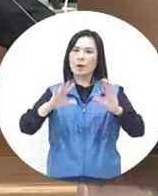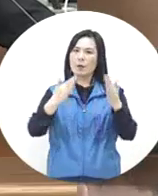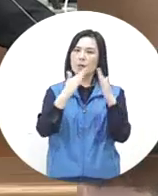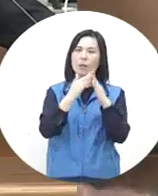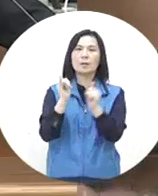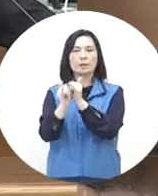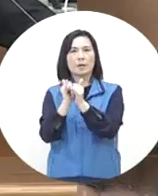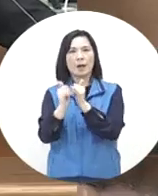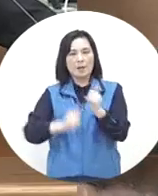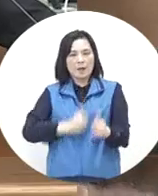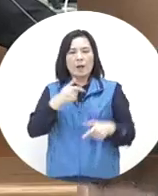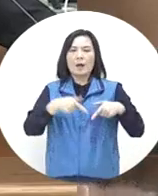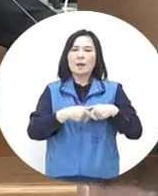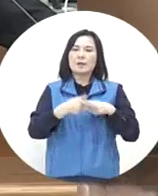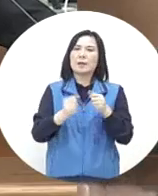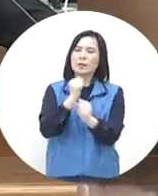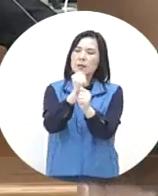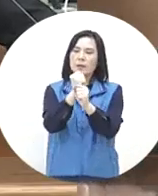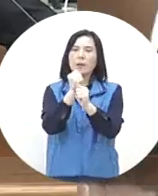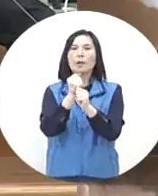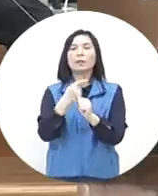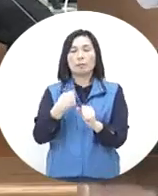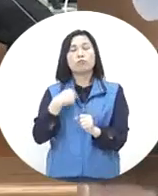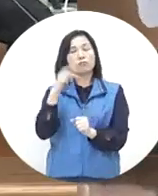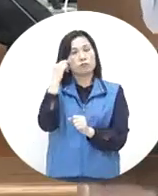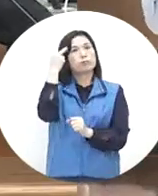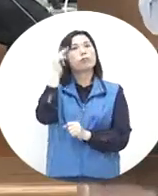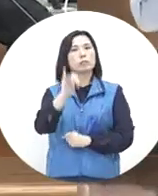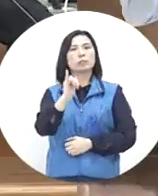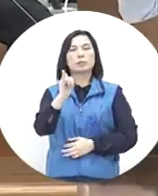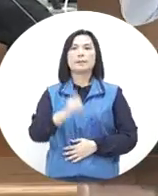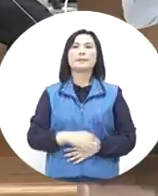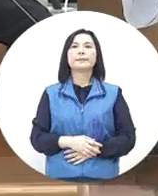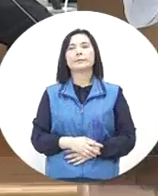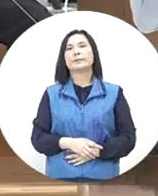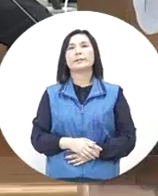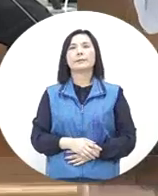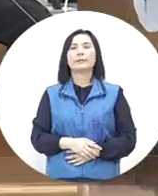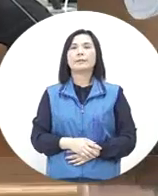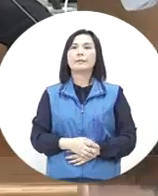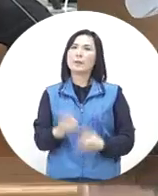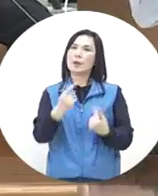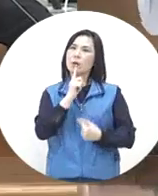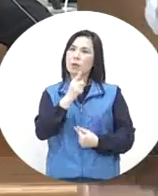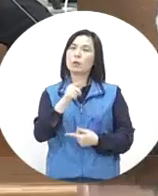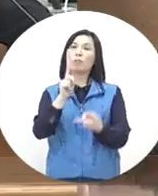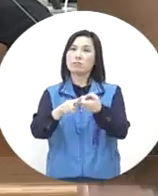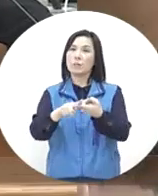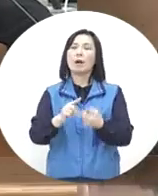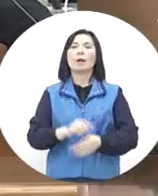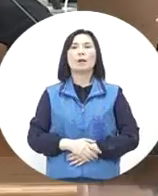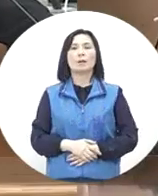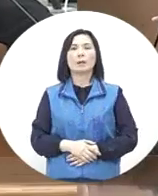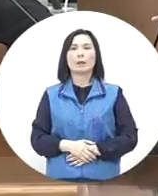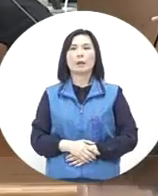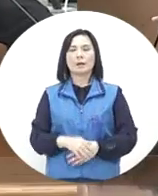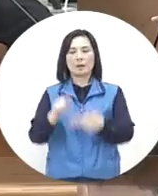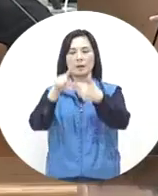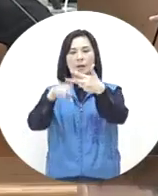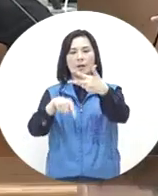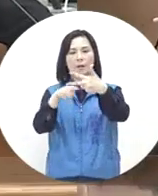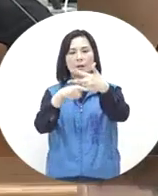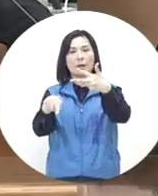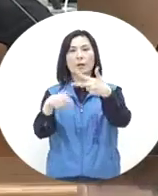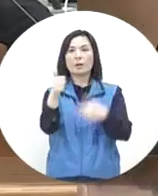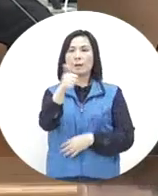力的做事，我都乐观其成。 那如果这样子，你像你这样讲非常正确，因为啊，朱立伦啊，最